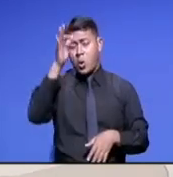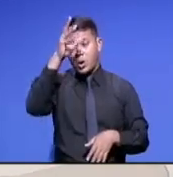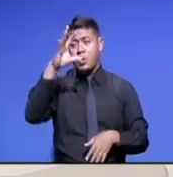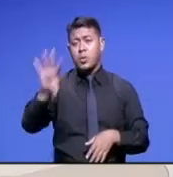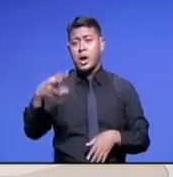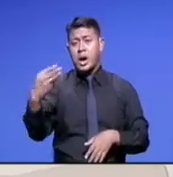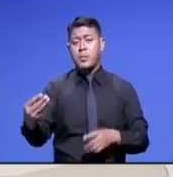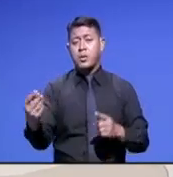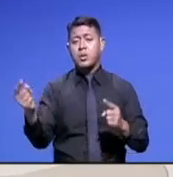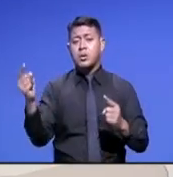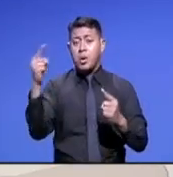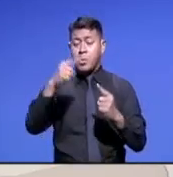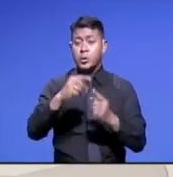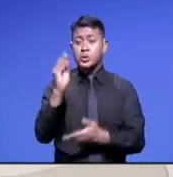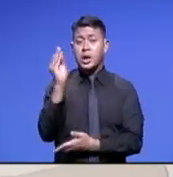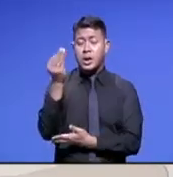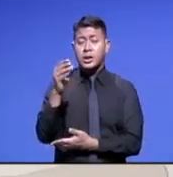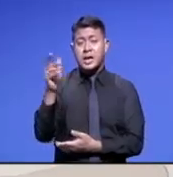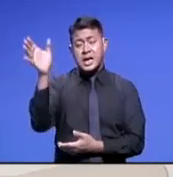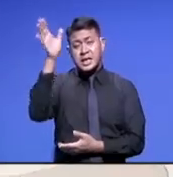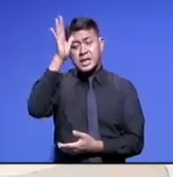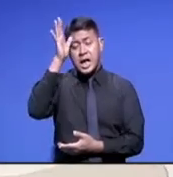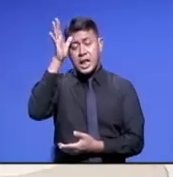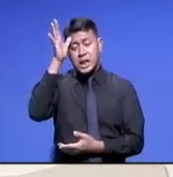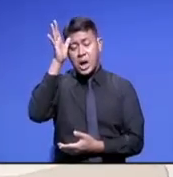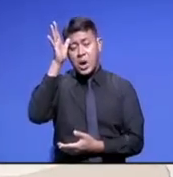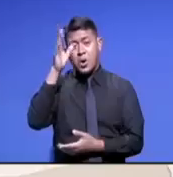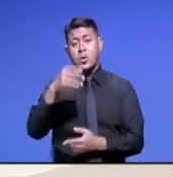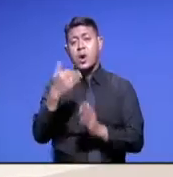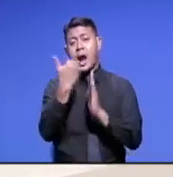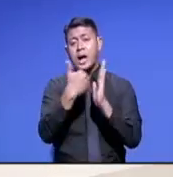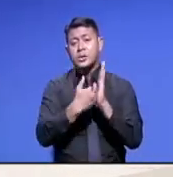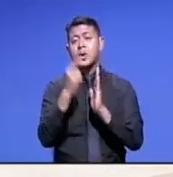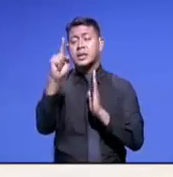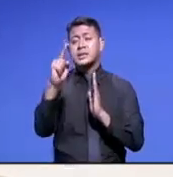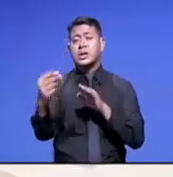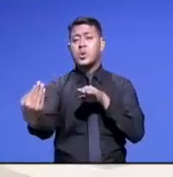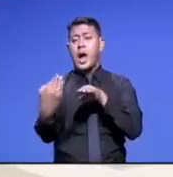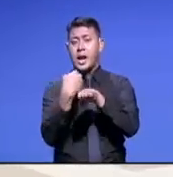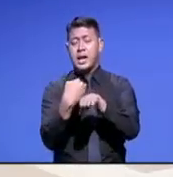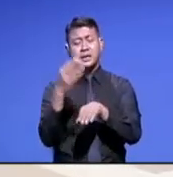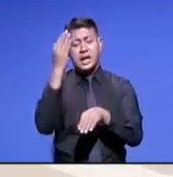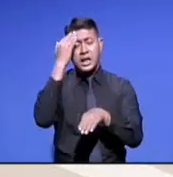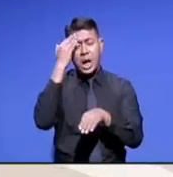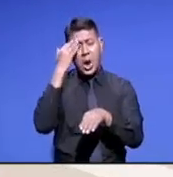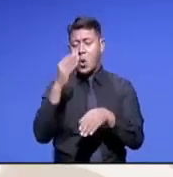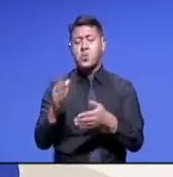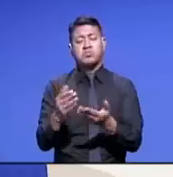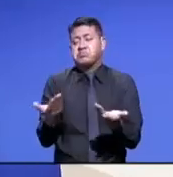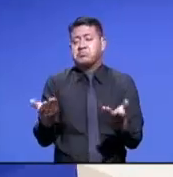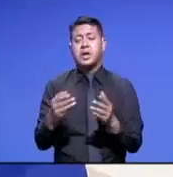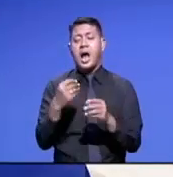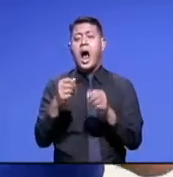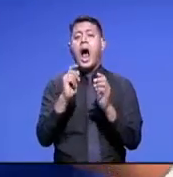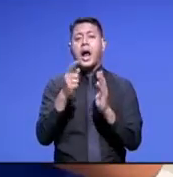menuju arah Jakarta, terutama ini yang tidak mengetahui terkait dengan aturan one way yang ada. Sementara pasca dari